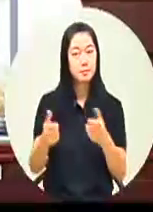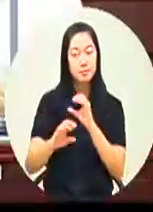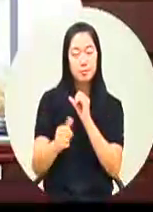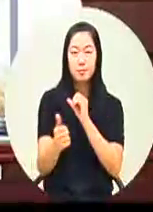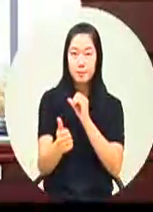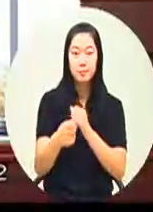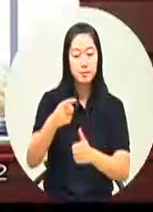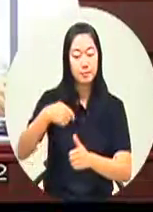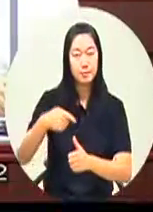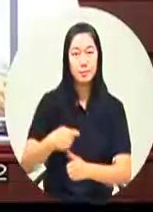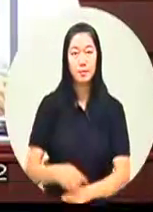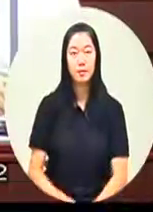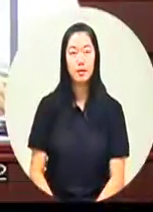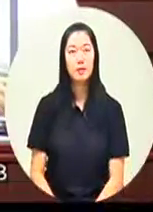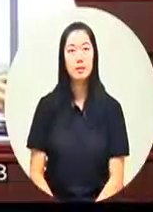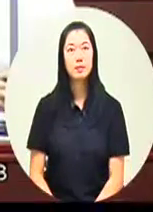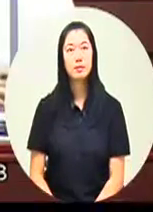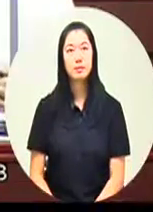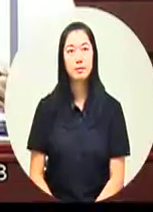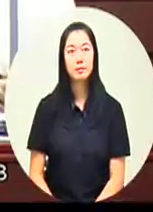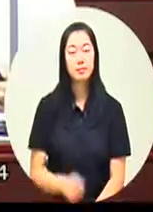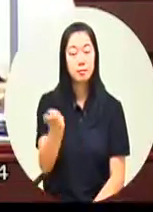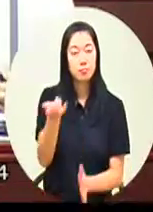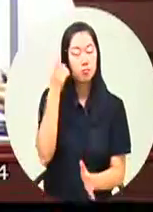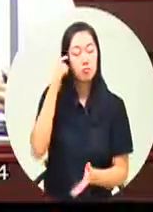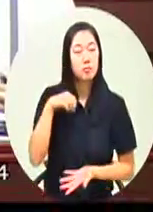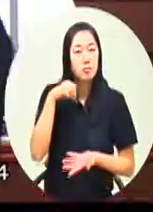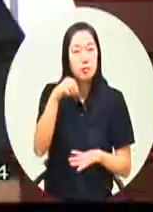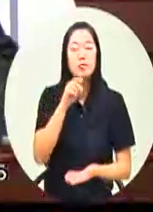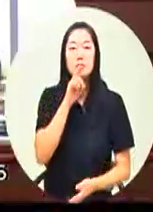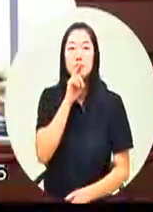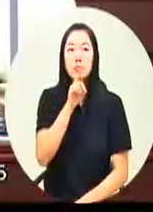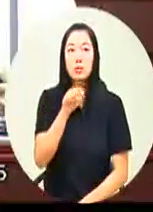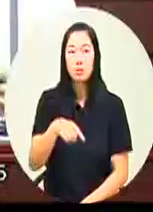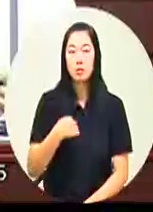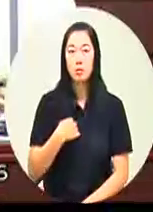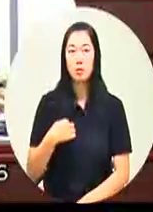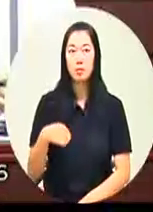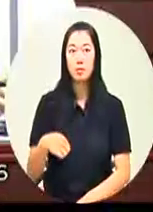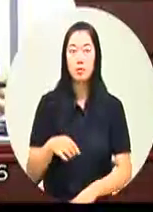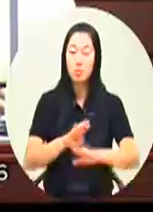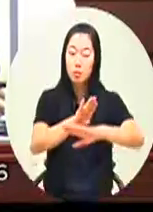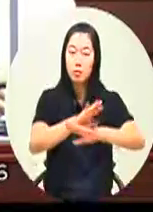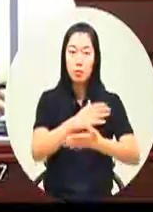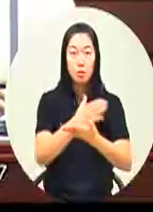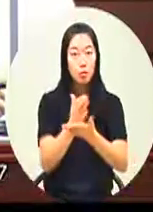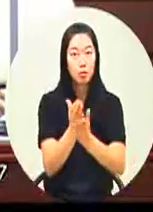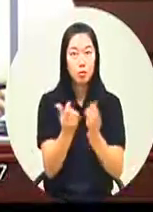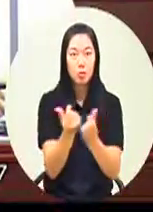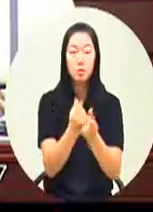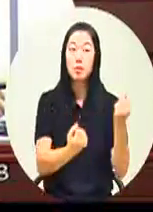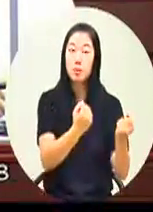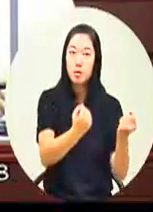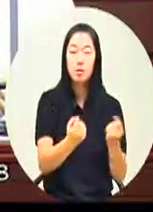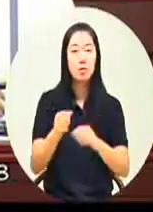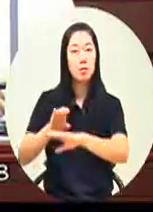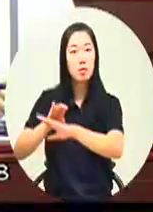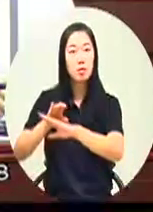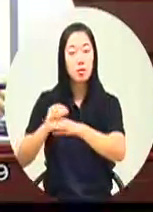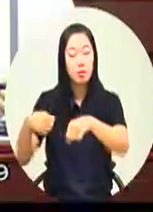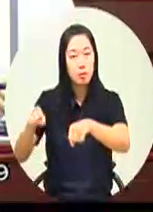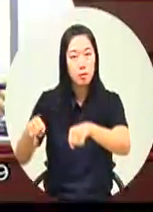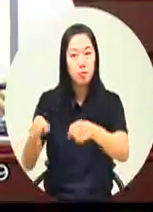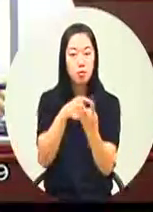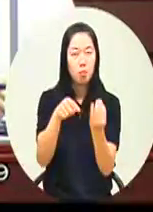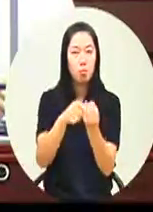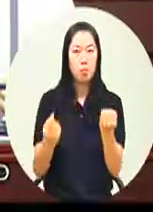哈。那个议员所提到的那个自有车辆，就是指我们台湾的像汽车跟机车的数量